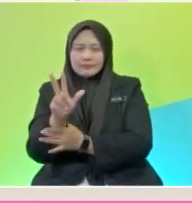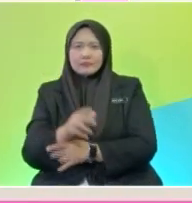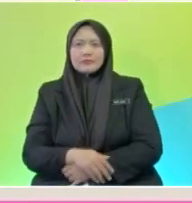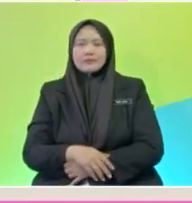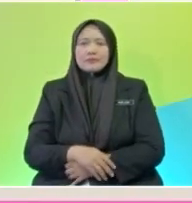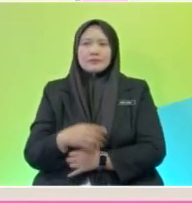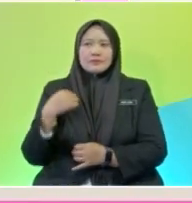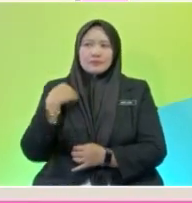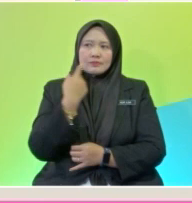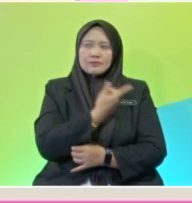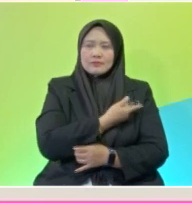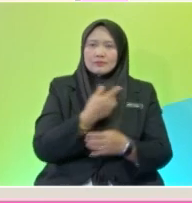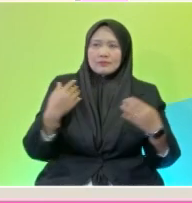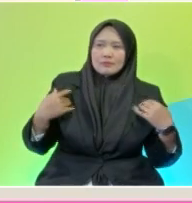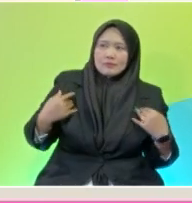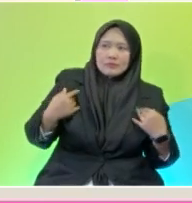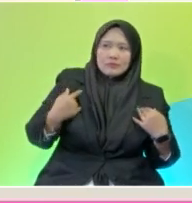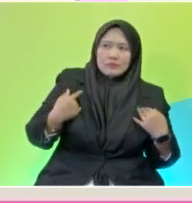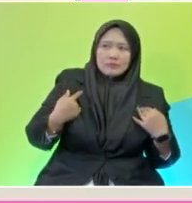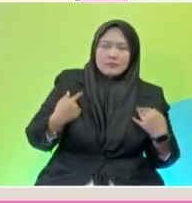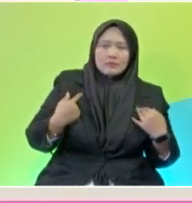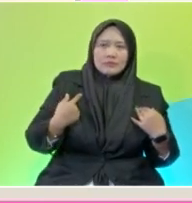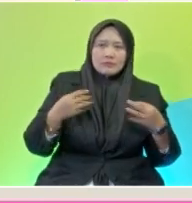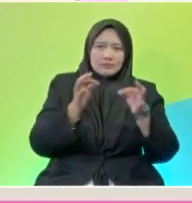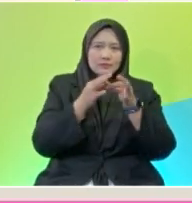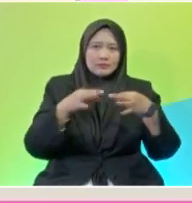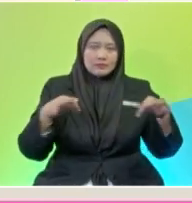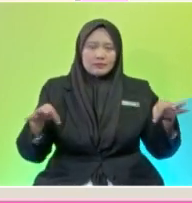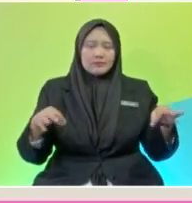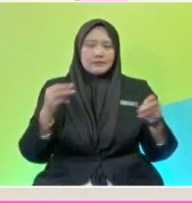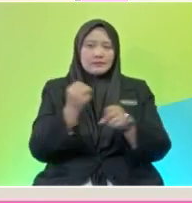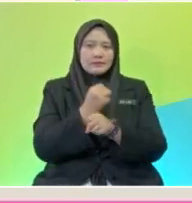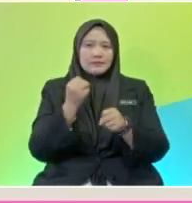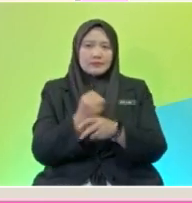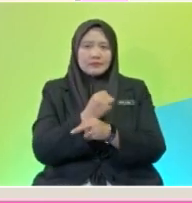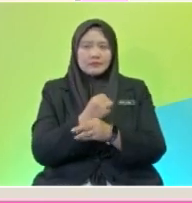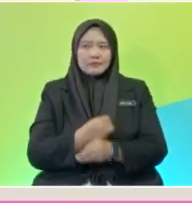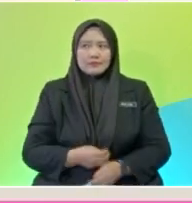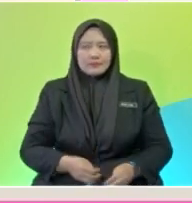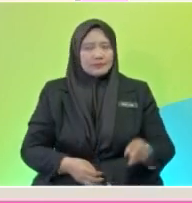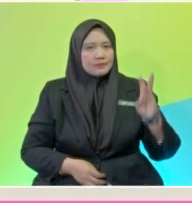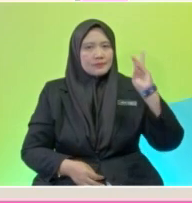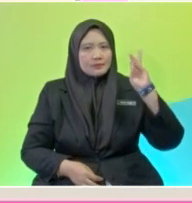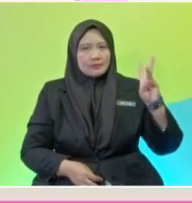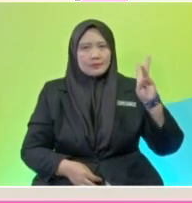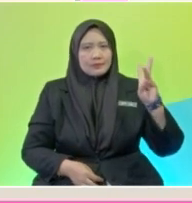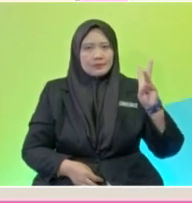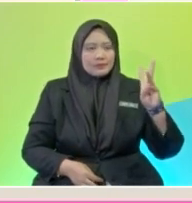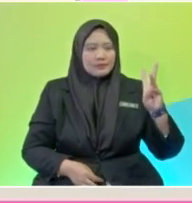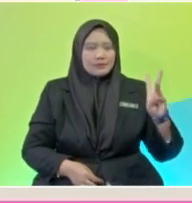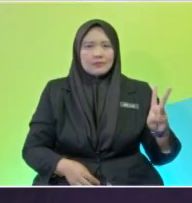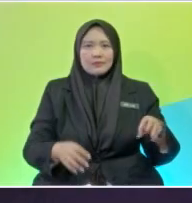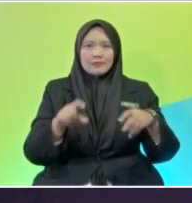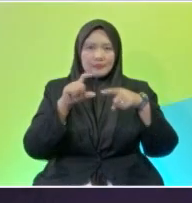ada soalnya dikasih itu tidak ada ayat matematika 6 / 3 Hm oke oke